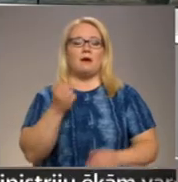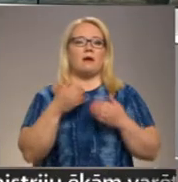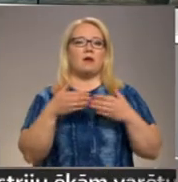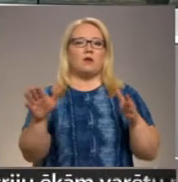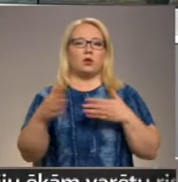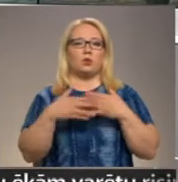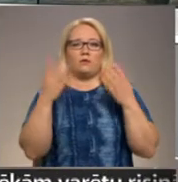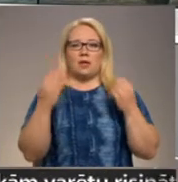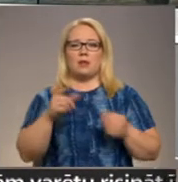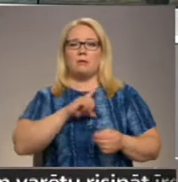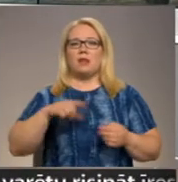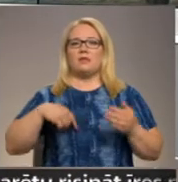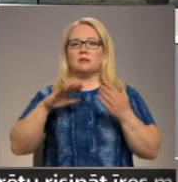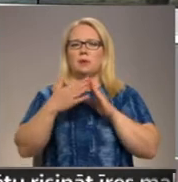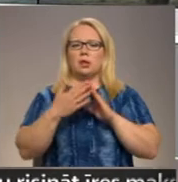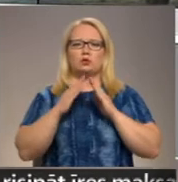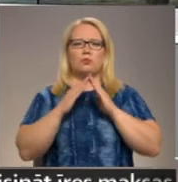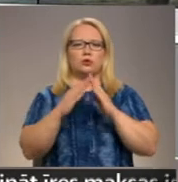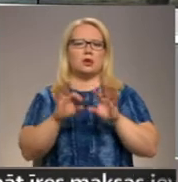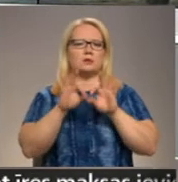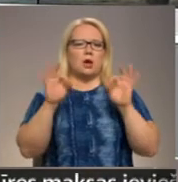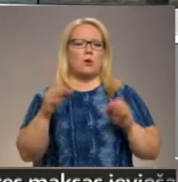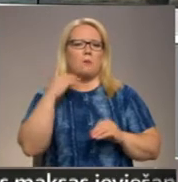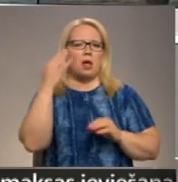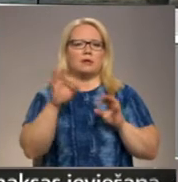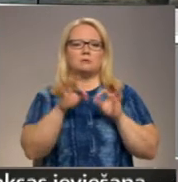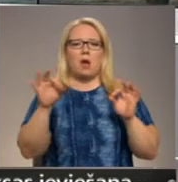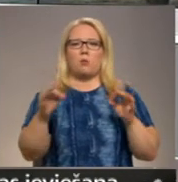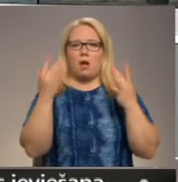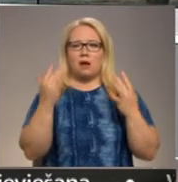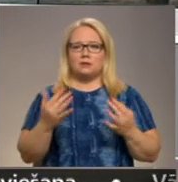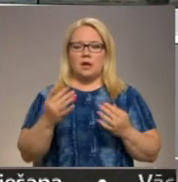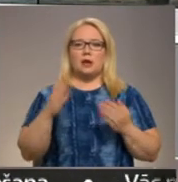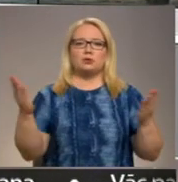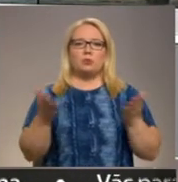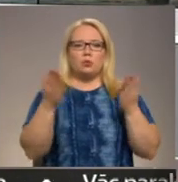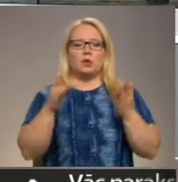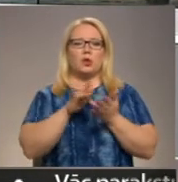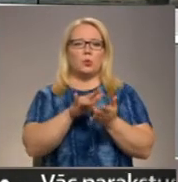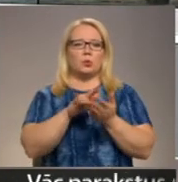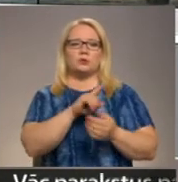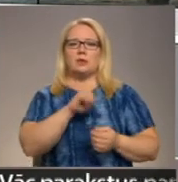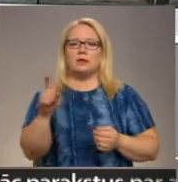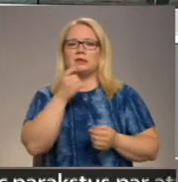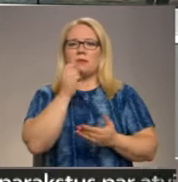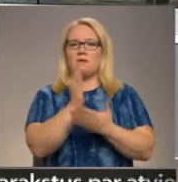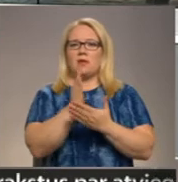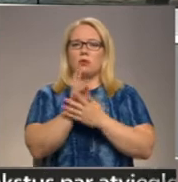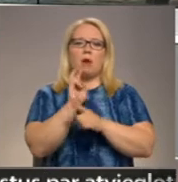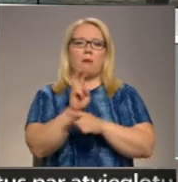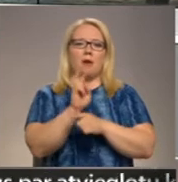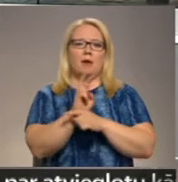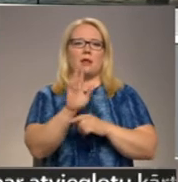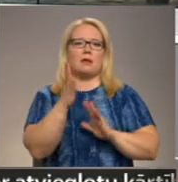Ar atvērto durvju dienām Latvijas pilīs un muižā sākusies Baltijas mēroga akcija, kas mudina turistus līdz septembra vidum